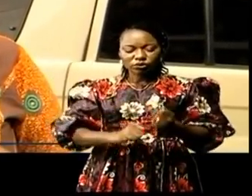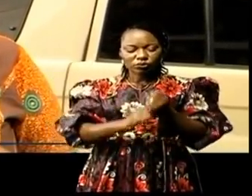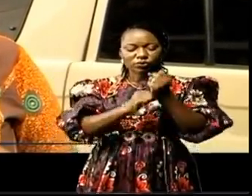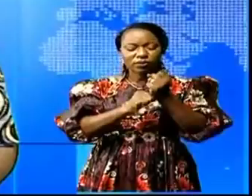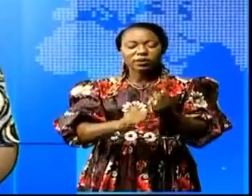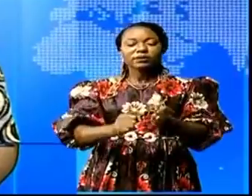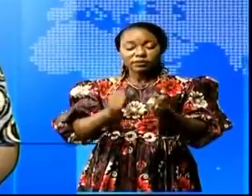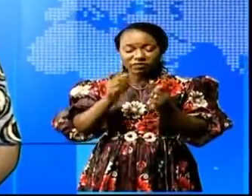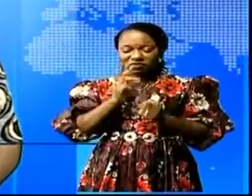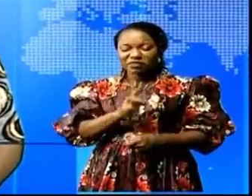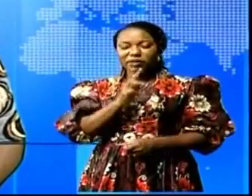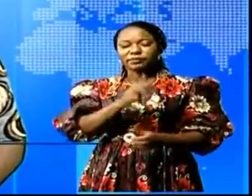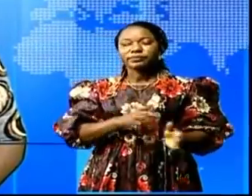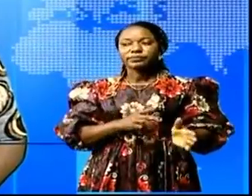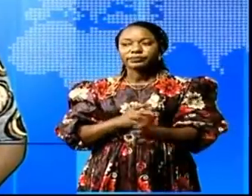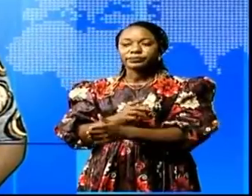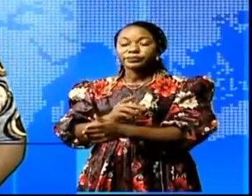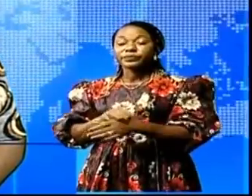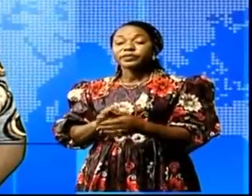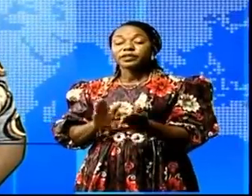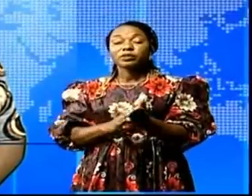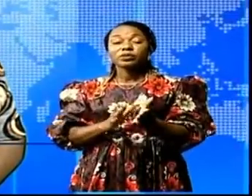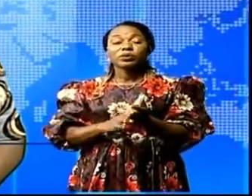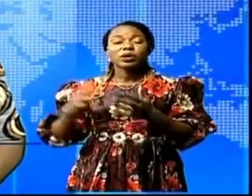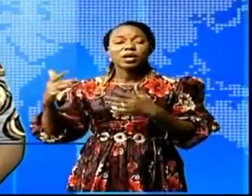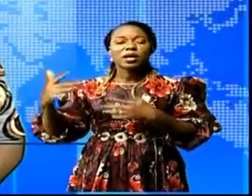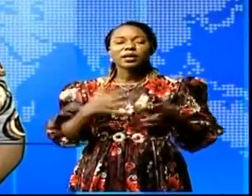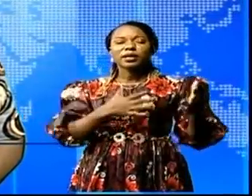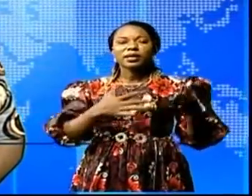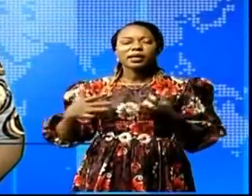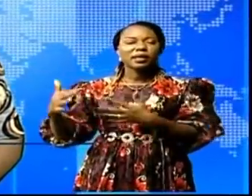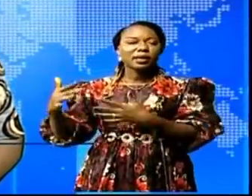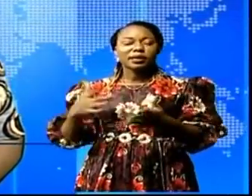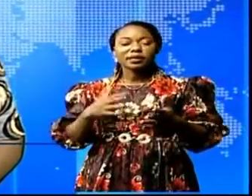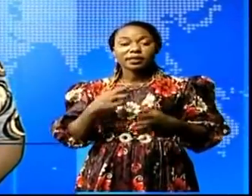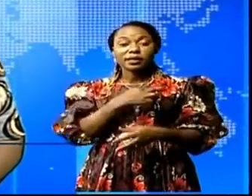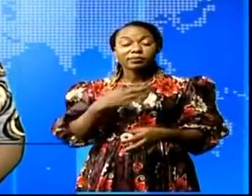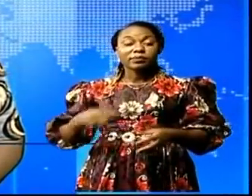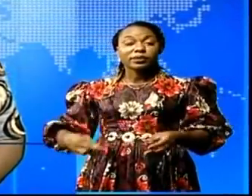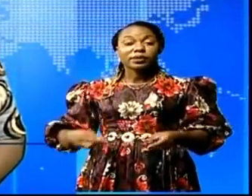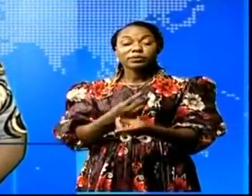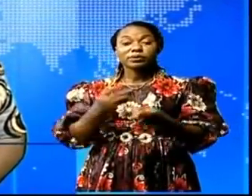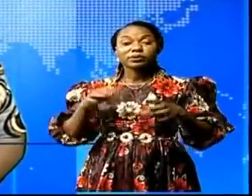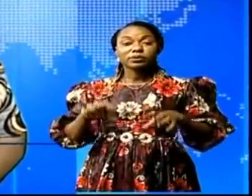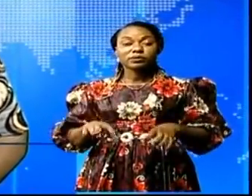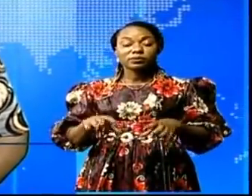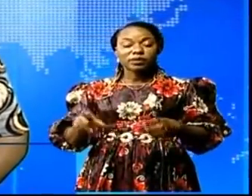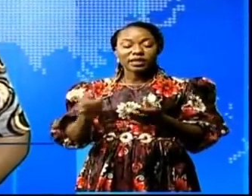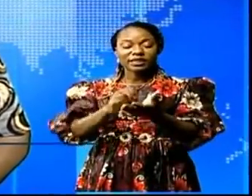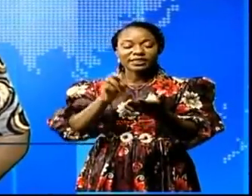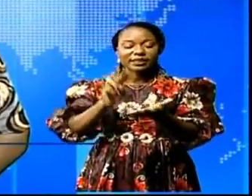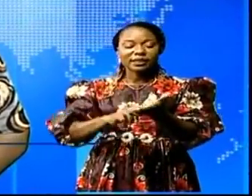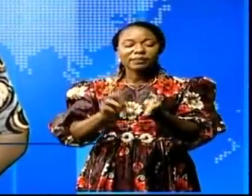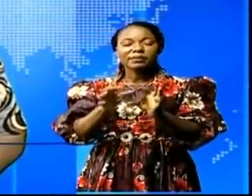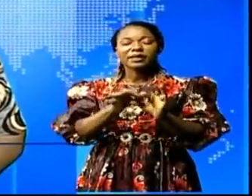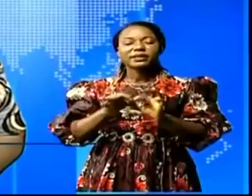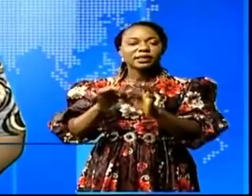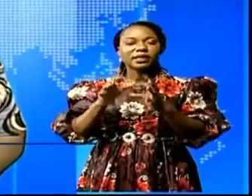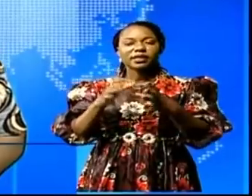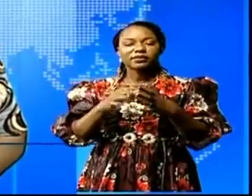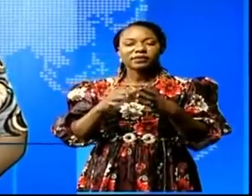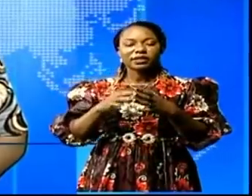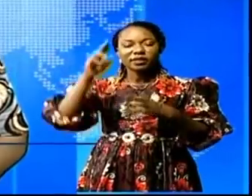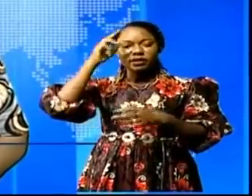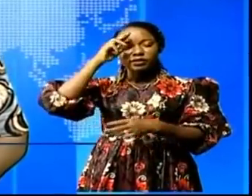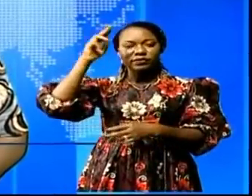durable. L'école de guerre de la République démocratique du Congo vient de signer un partenariat avec